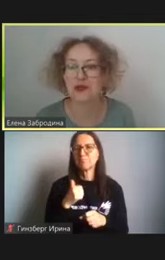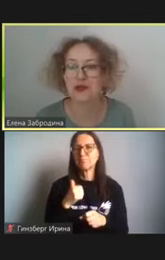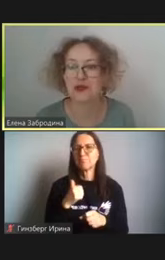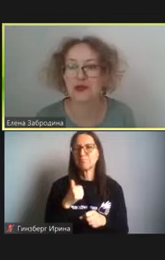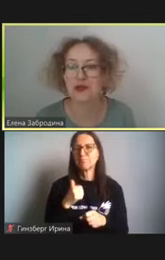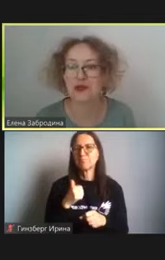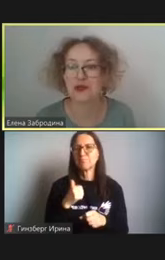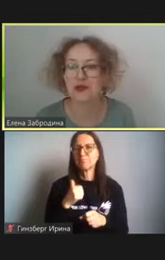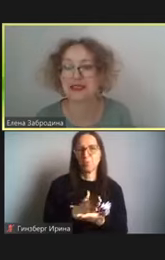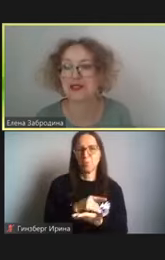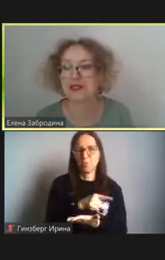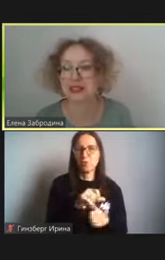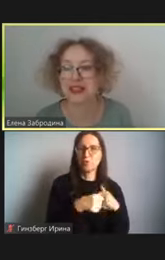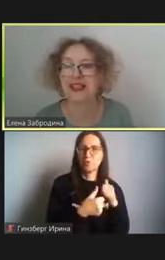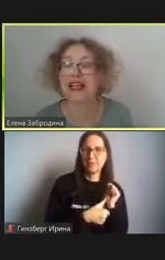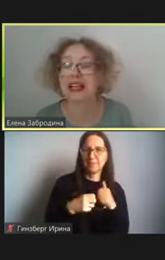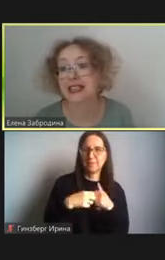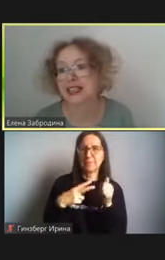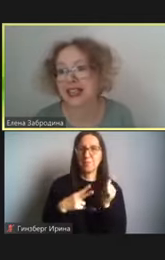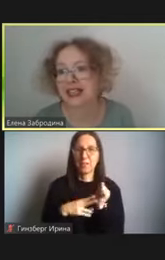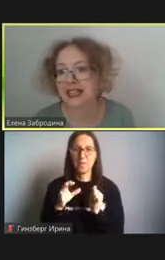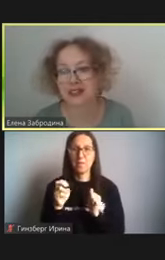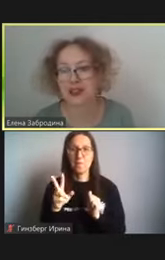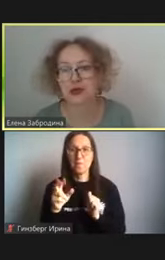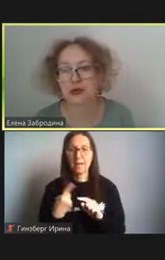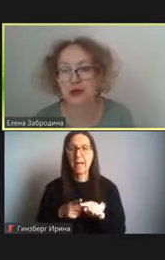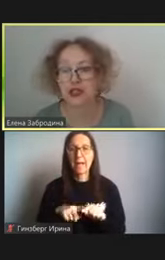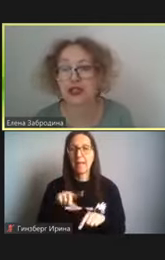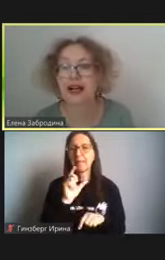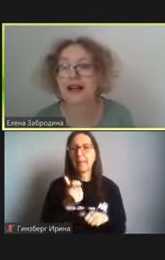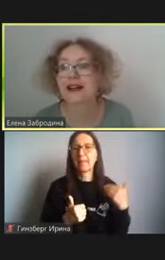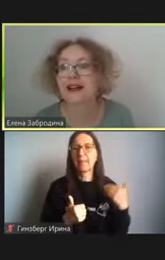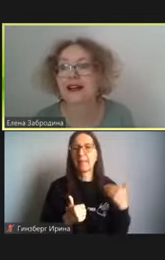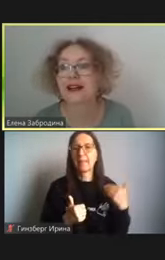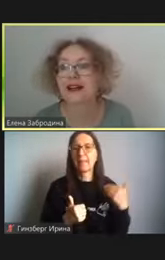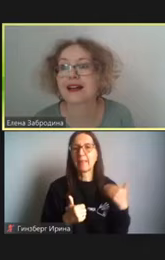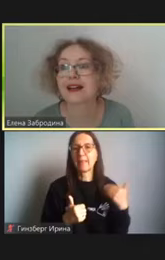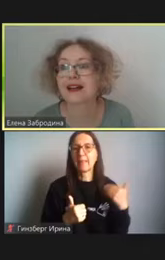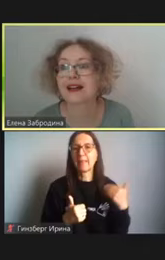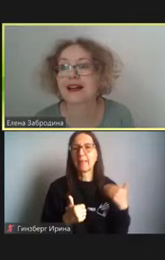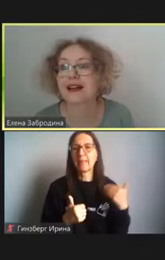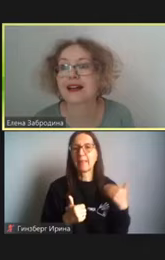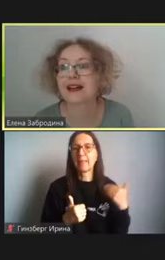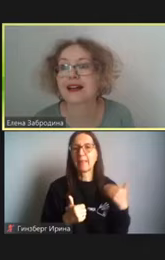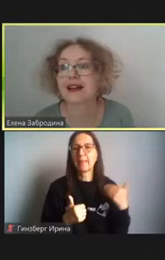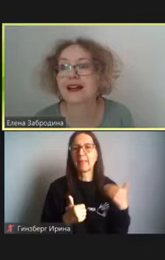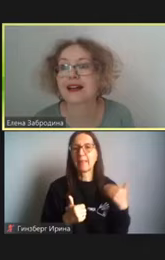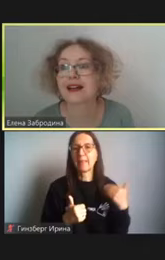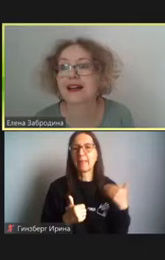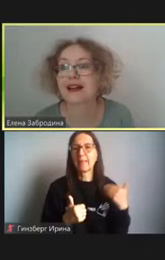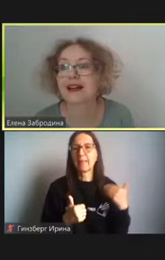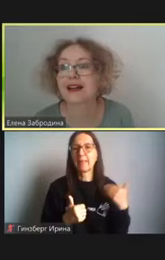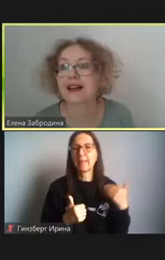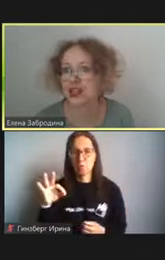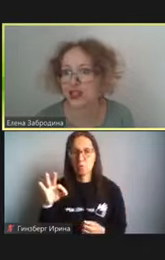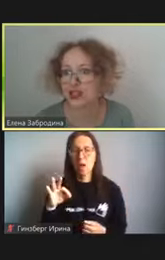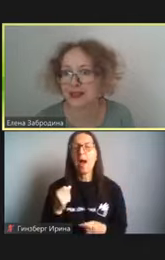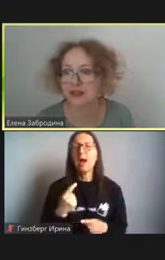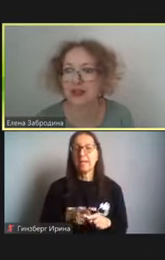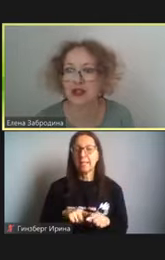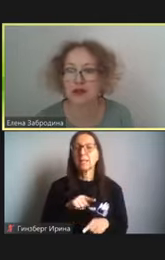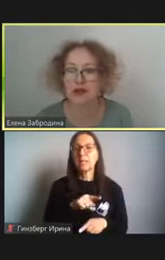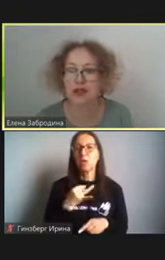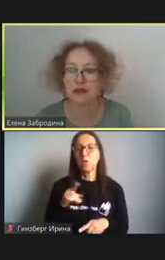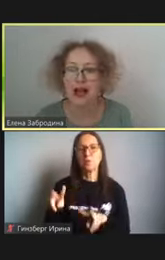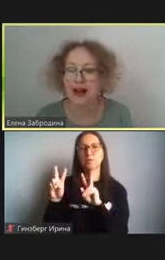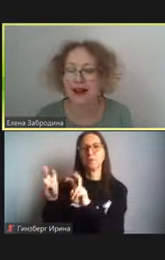рубежа 16-17 века. Это итальянский художник Караваджо. И Йорданса можно назвать караваджистом,